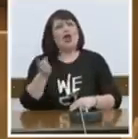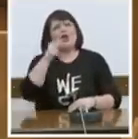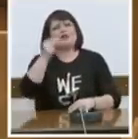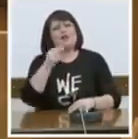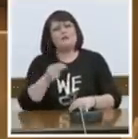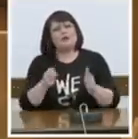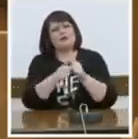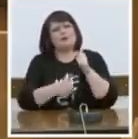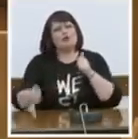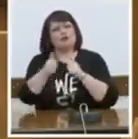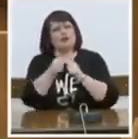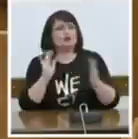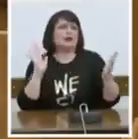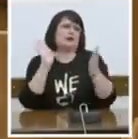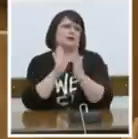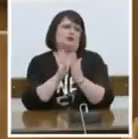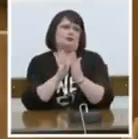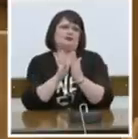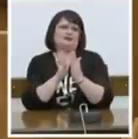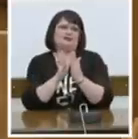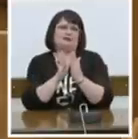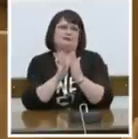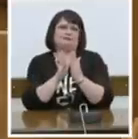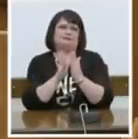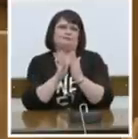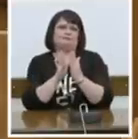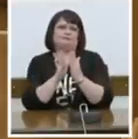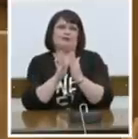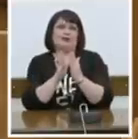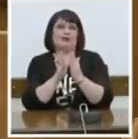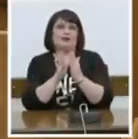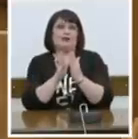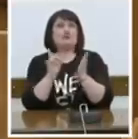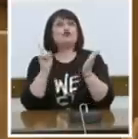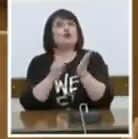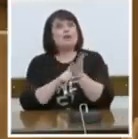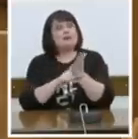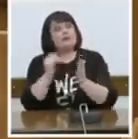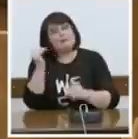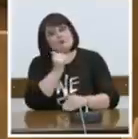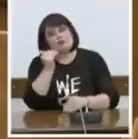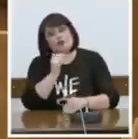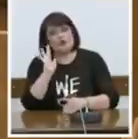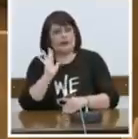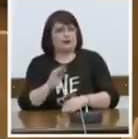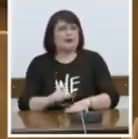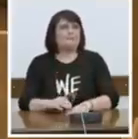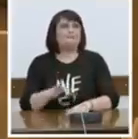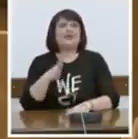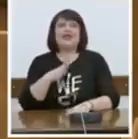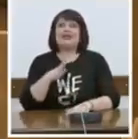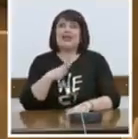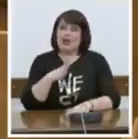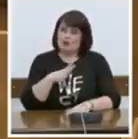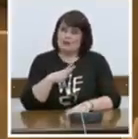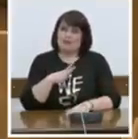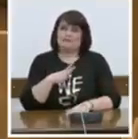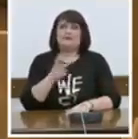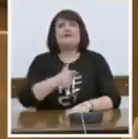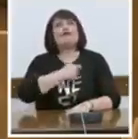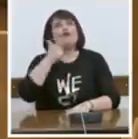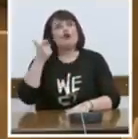να αντιμετωπιστεί με τη δέουσα ταχύτητα. Θέλουμε να είμαστε η